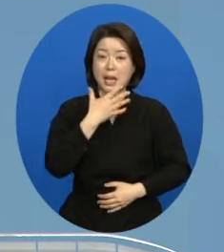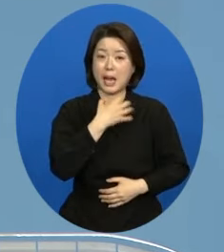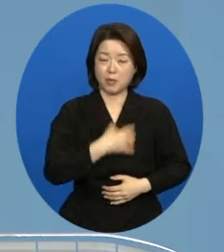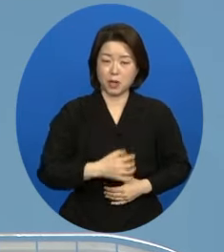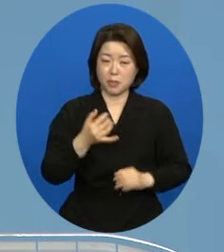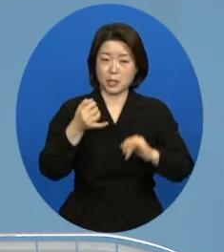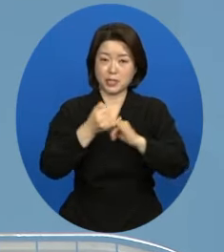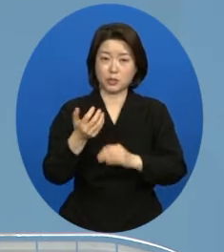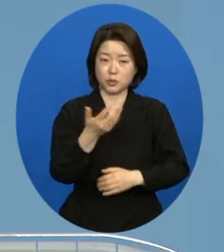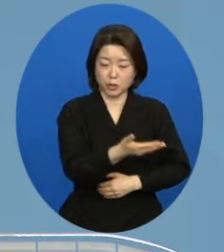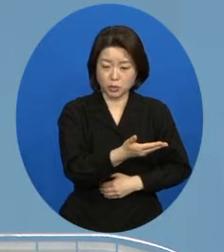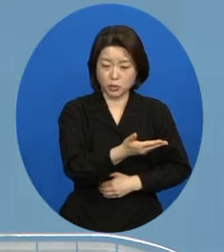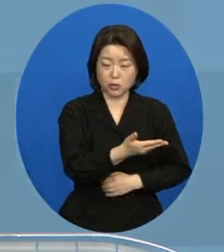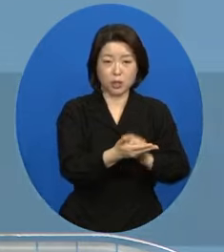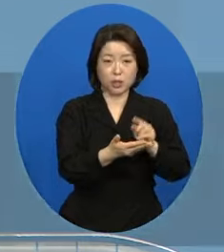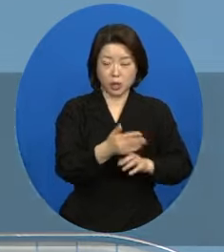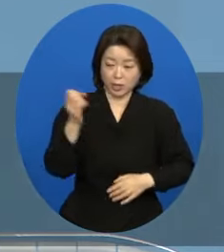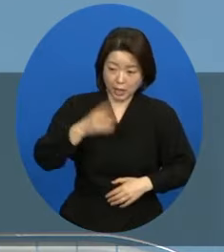것